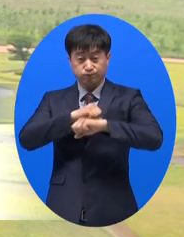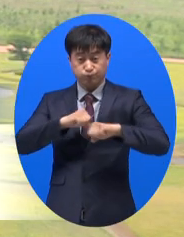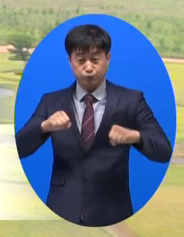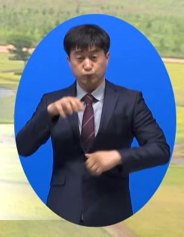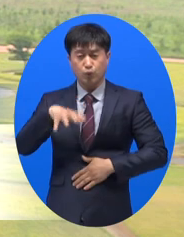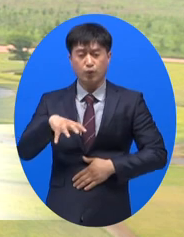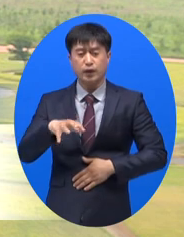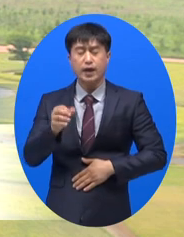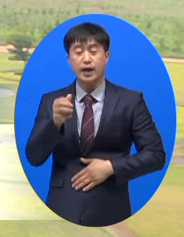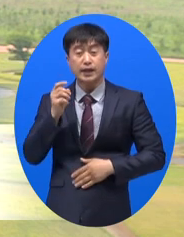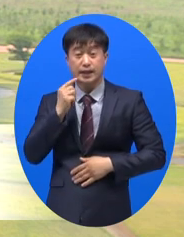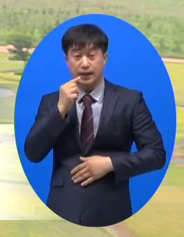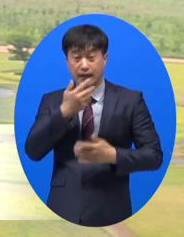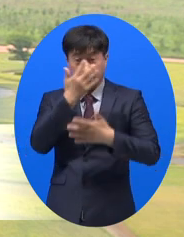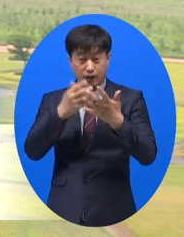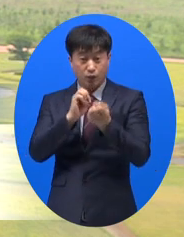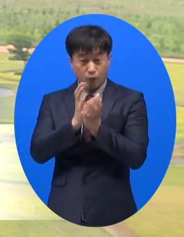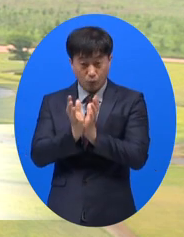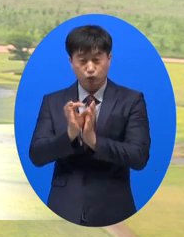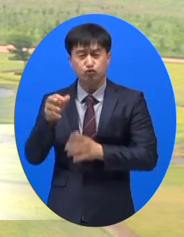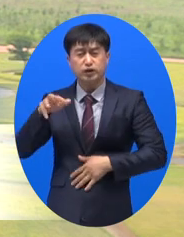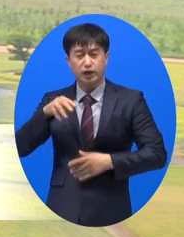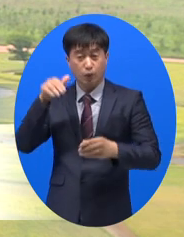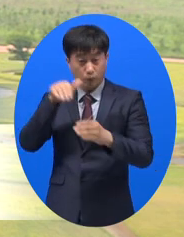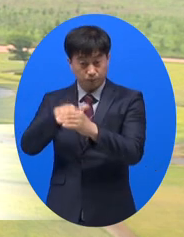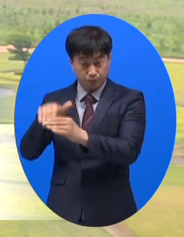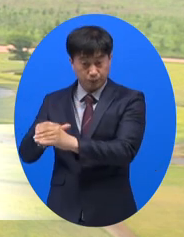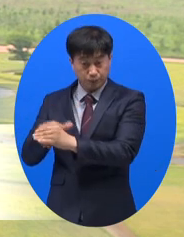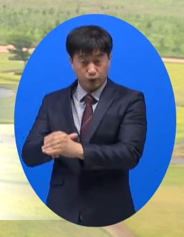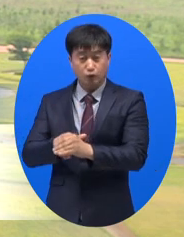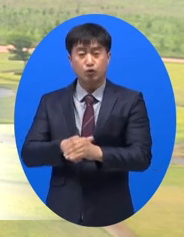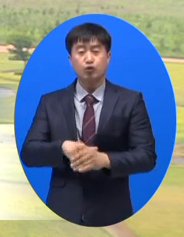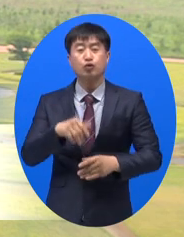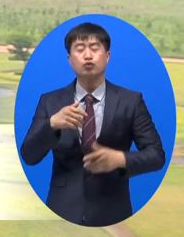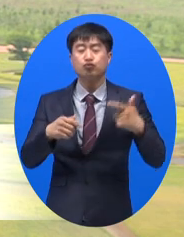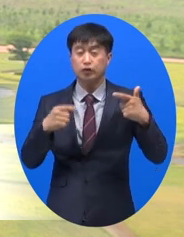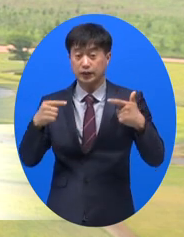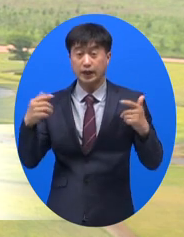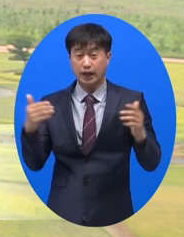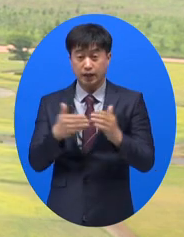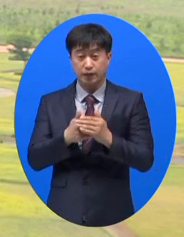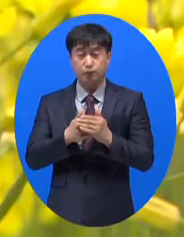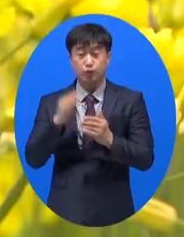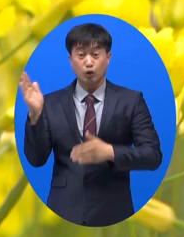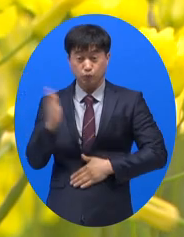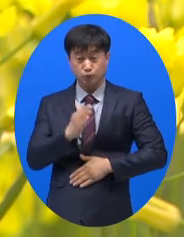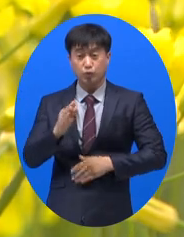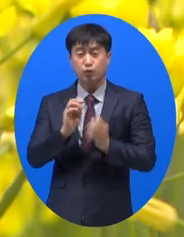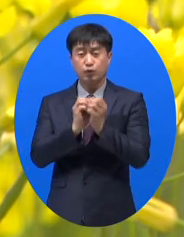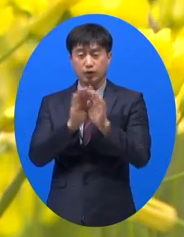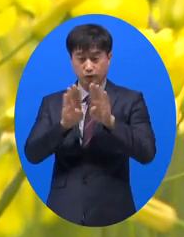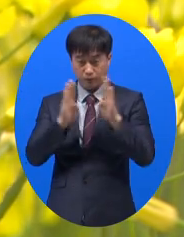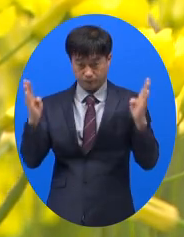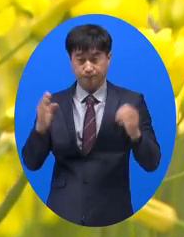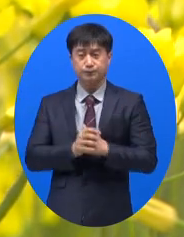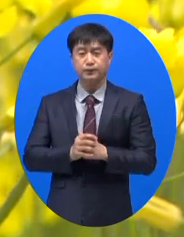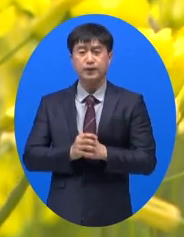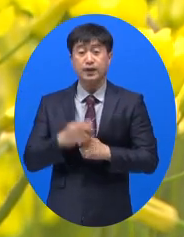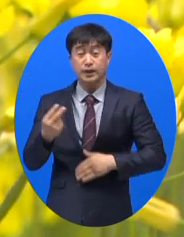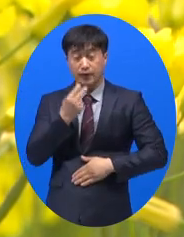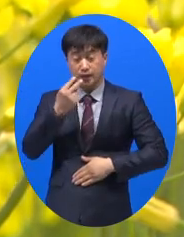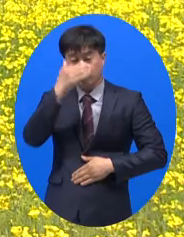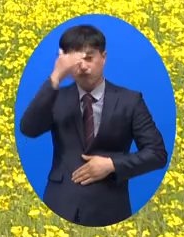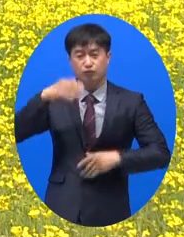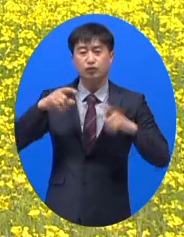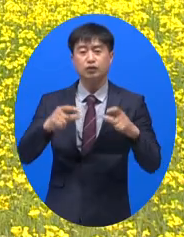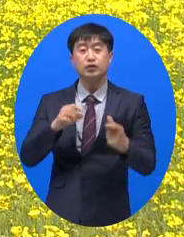포터 하고 유채꽃 등을 실제로 했고 6월 26일까지 일반인에게 개방 행사를 하고 있습니다 포천은 한탄강 일대 생태